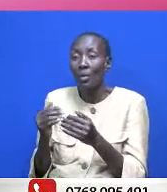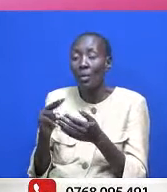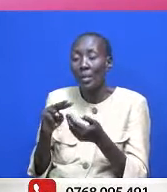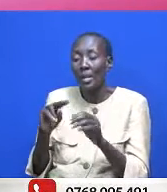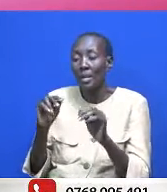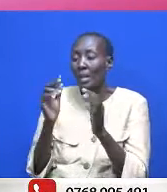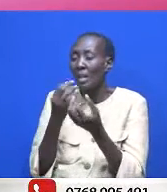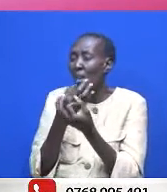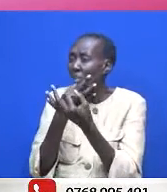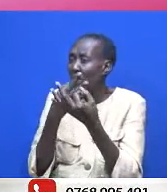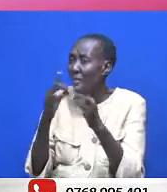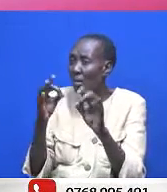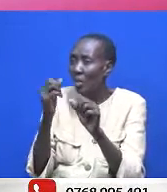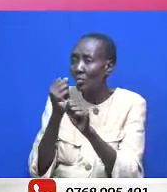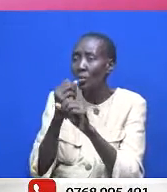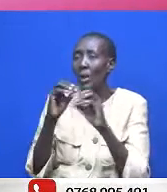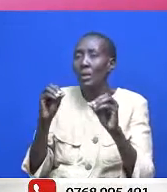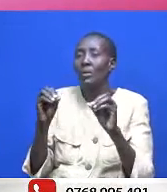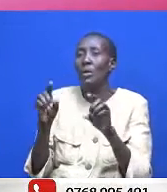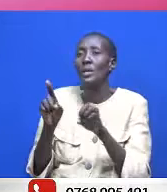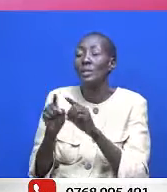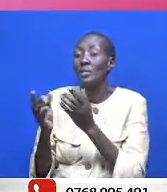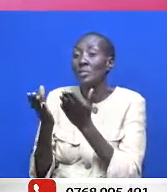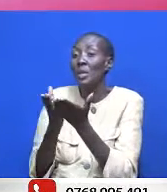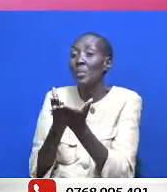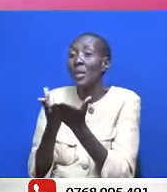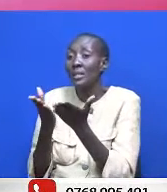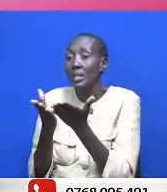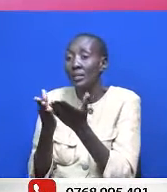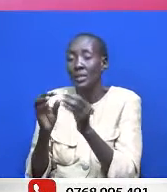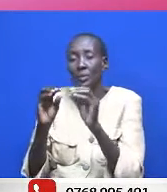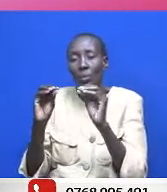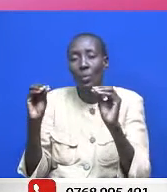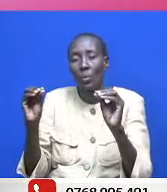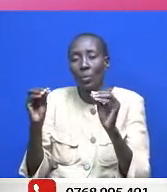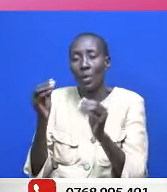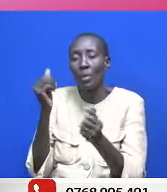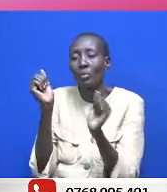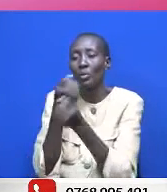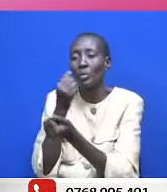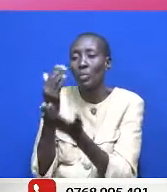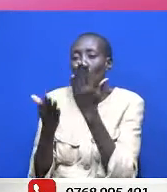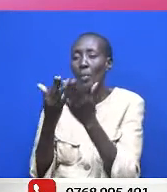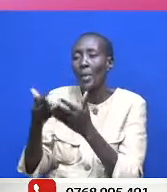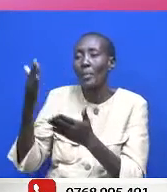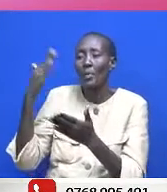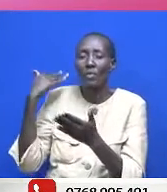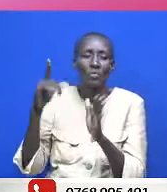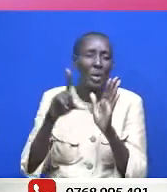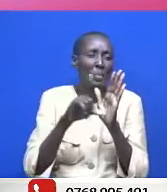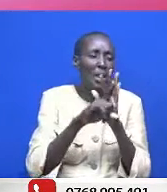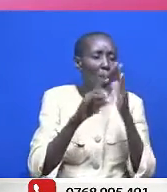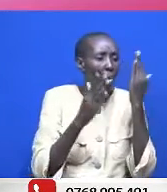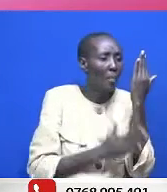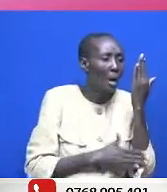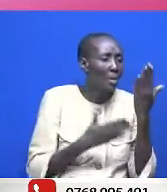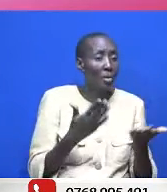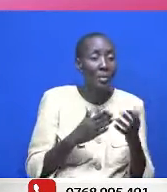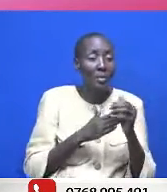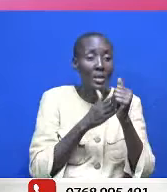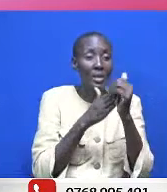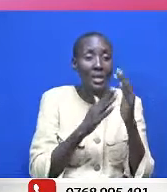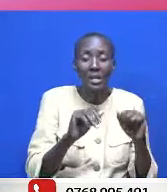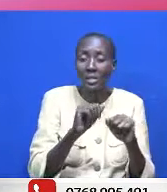kufanya kazi vile anatakana. Hata bidhaa na huduma hazitolewe vile zilitolewa zamani. Ni sheria ndio mbaya ama ni viongozi sasa ndio mbaya?